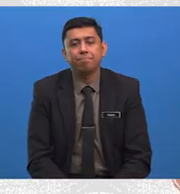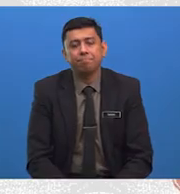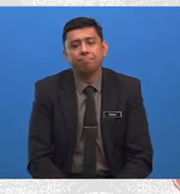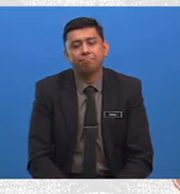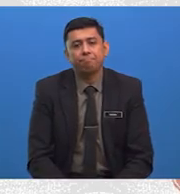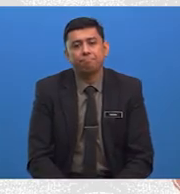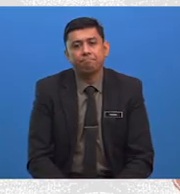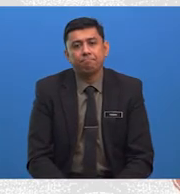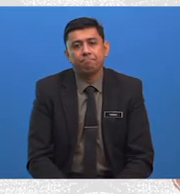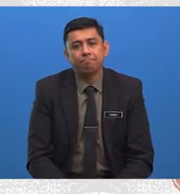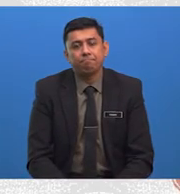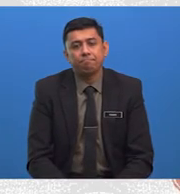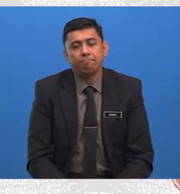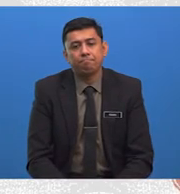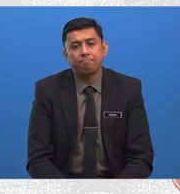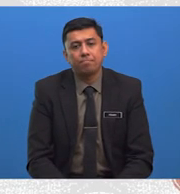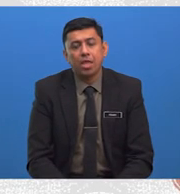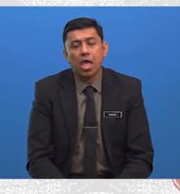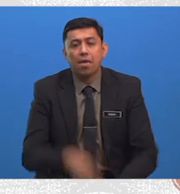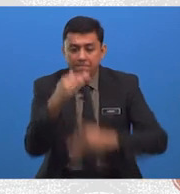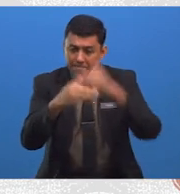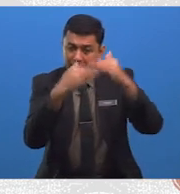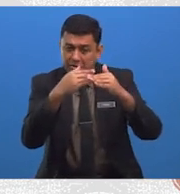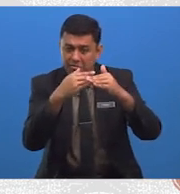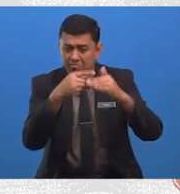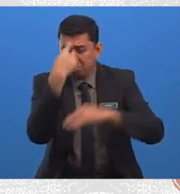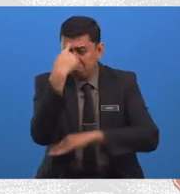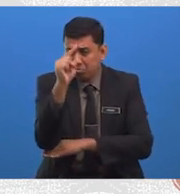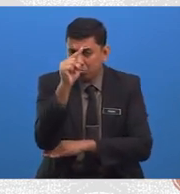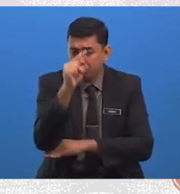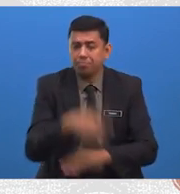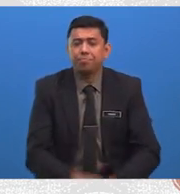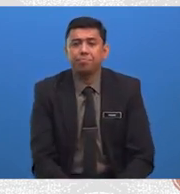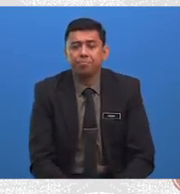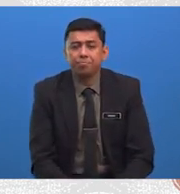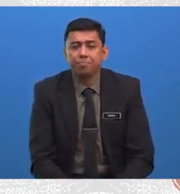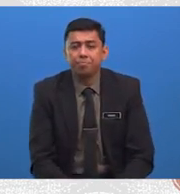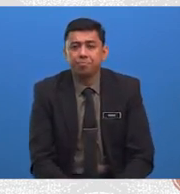Tujuan sistem pengairan ini dibina adalah untuk